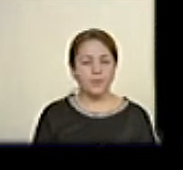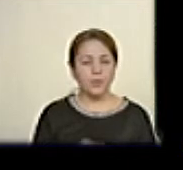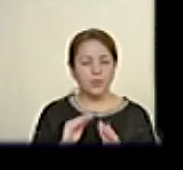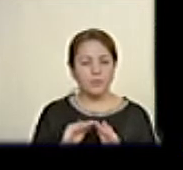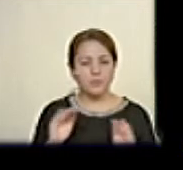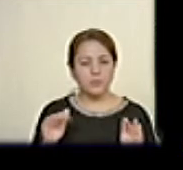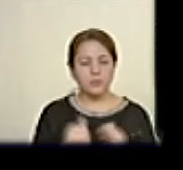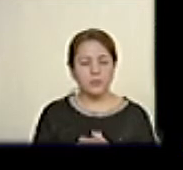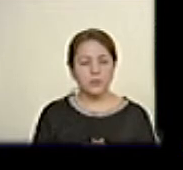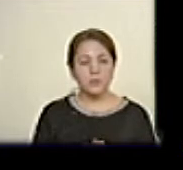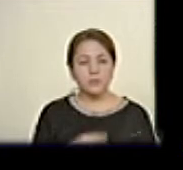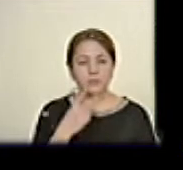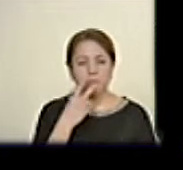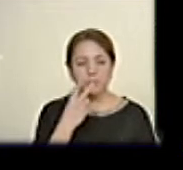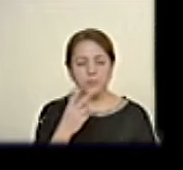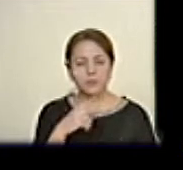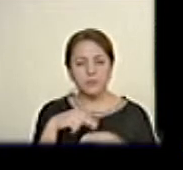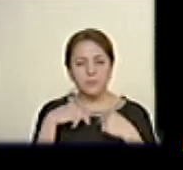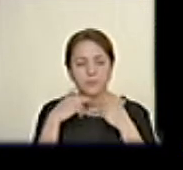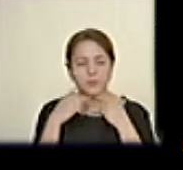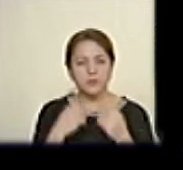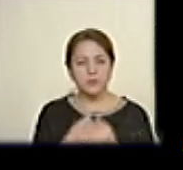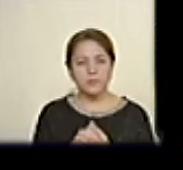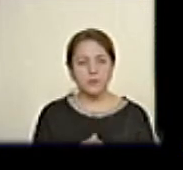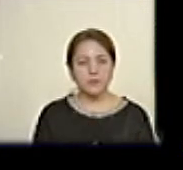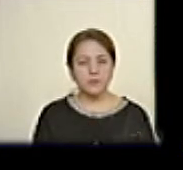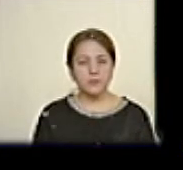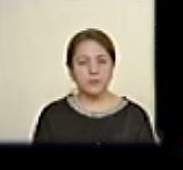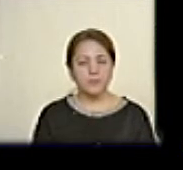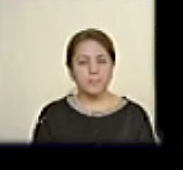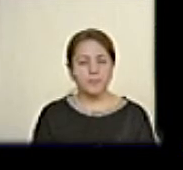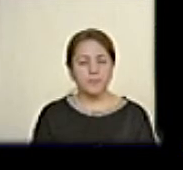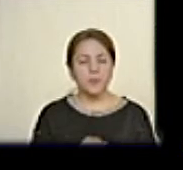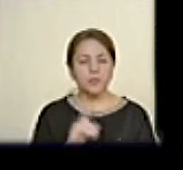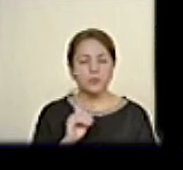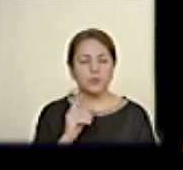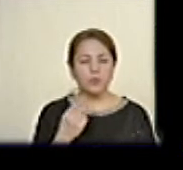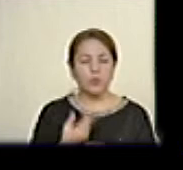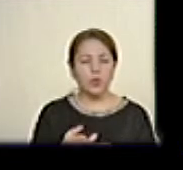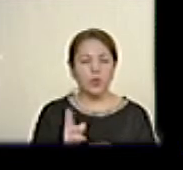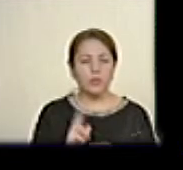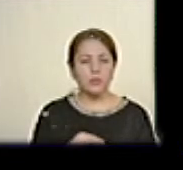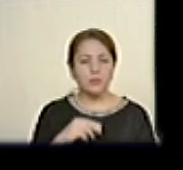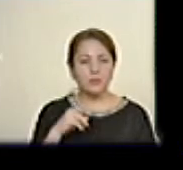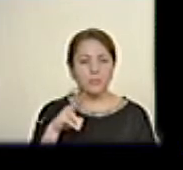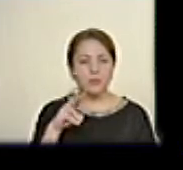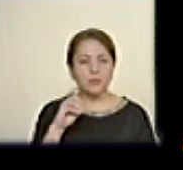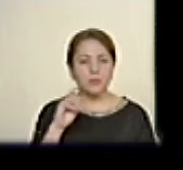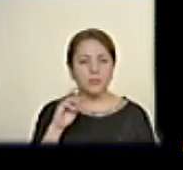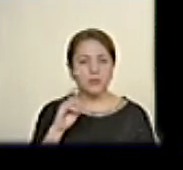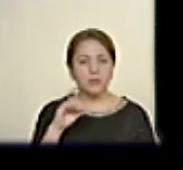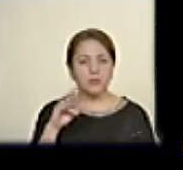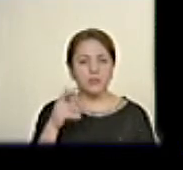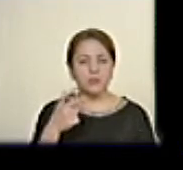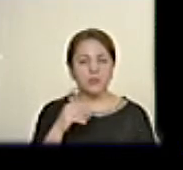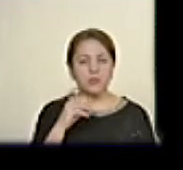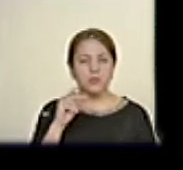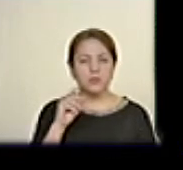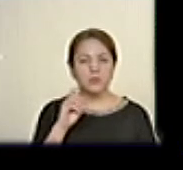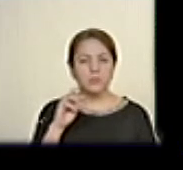Ребята, прошу обратить внимание, что же такое плетень, четан